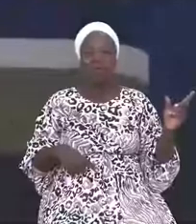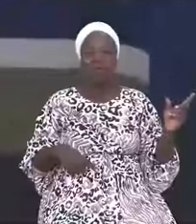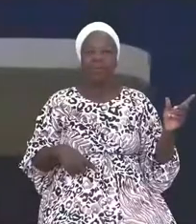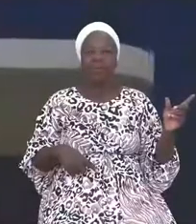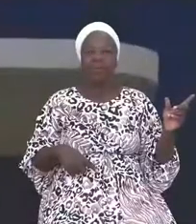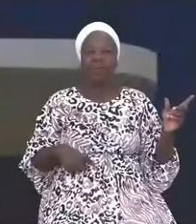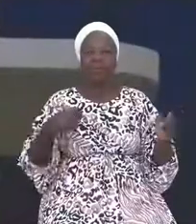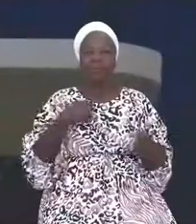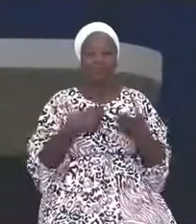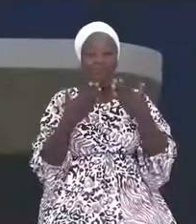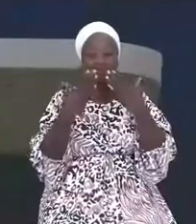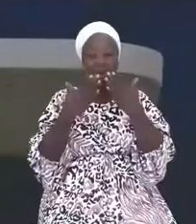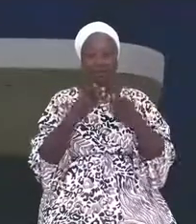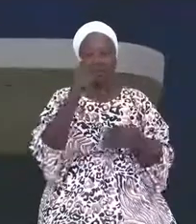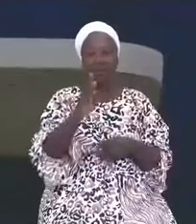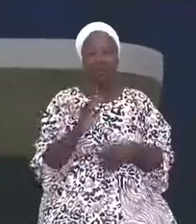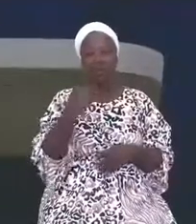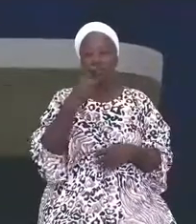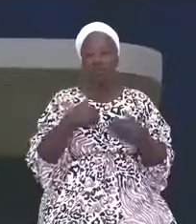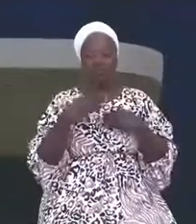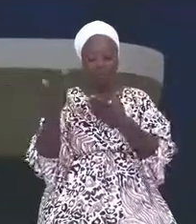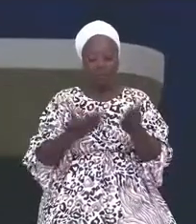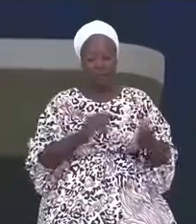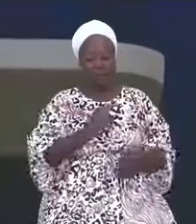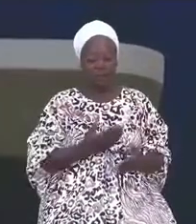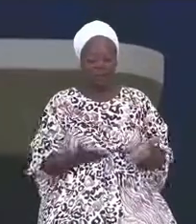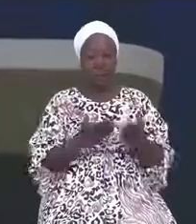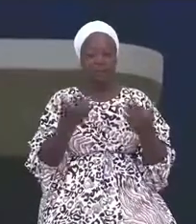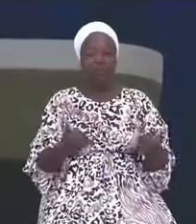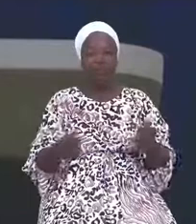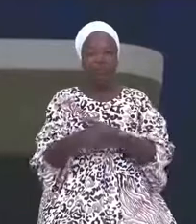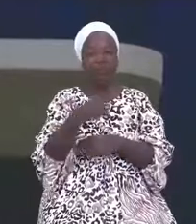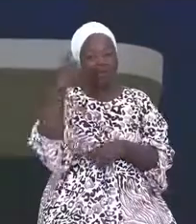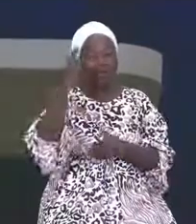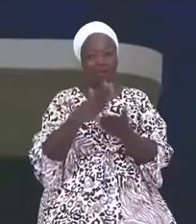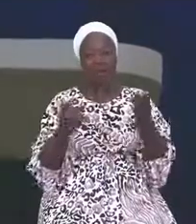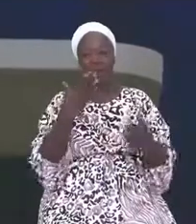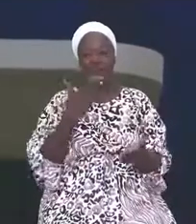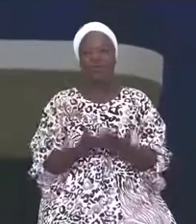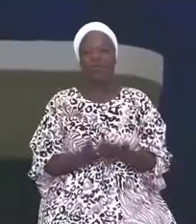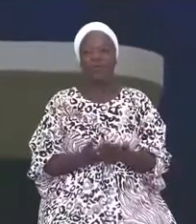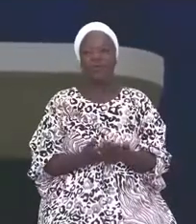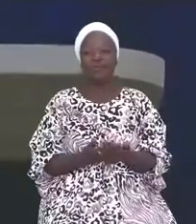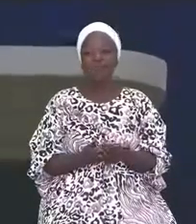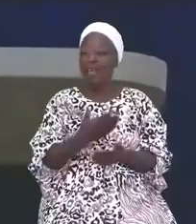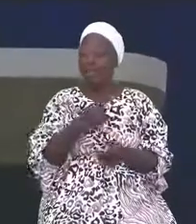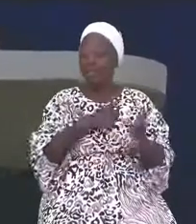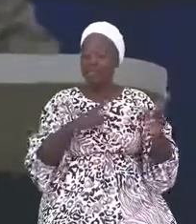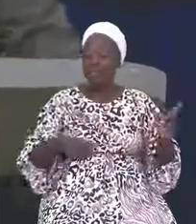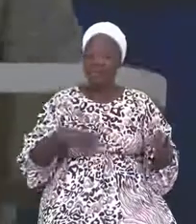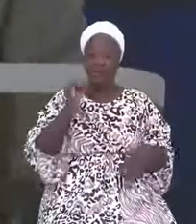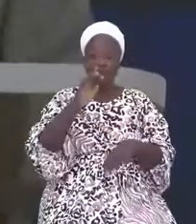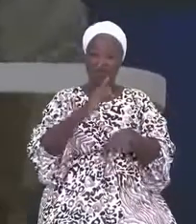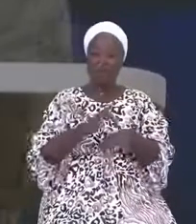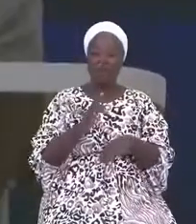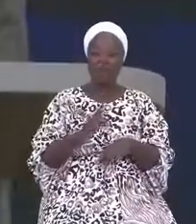Nous rendons grâce à Dieu qui nous a rassemblés encore en ce jour pour quelque chose de bon. Et le Seigneur